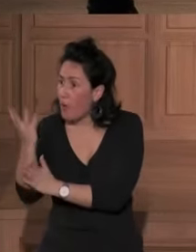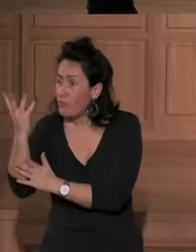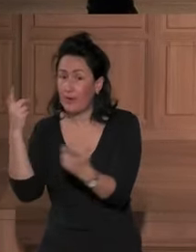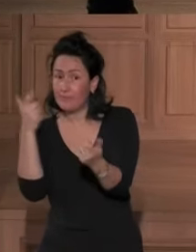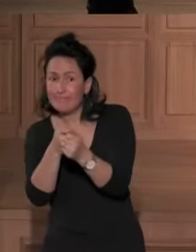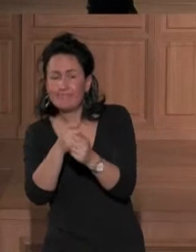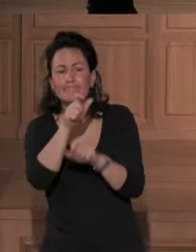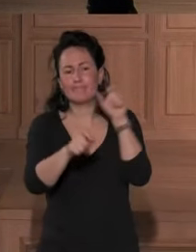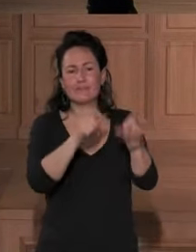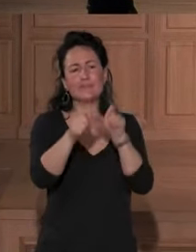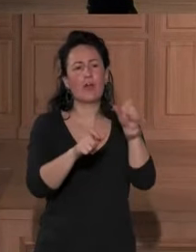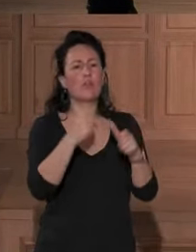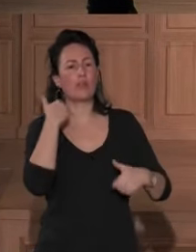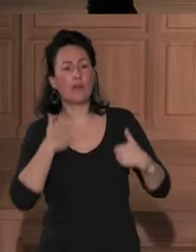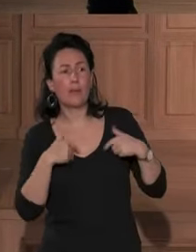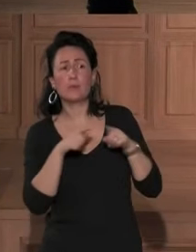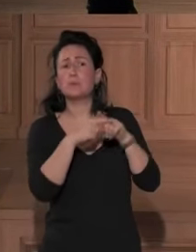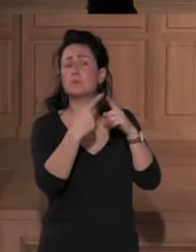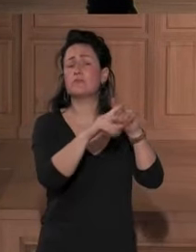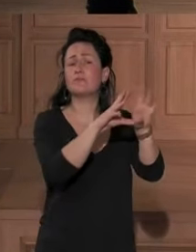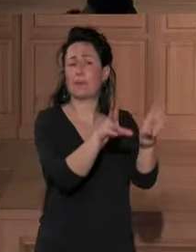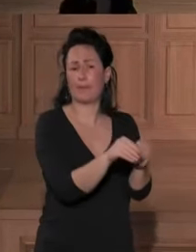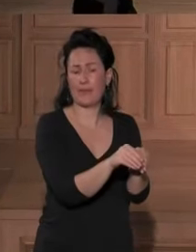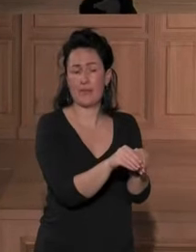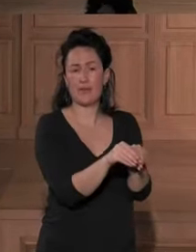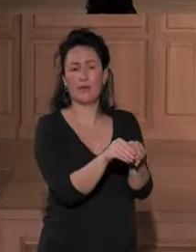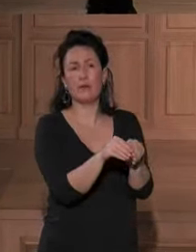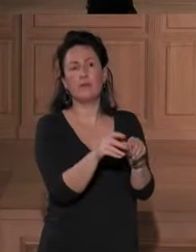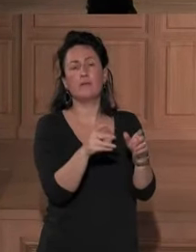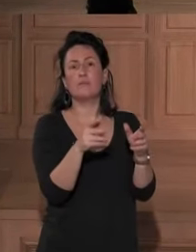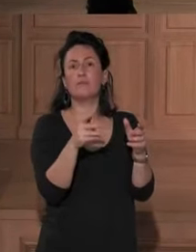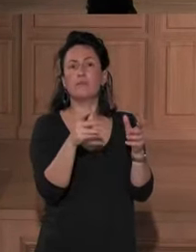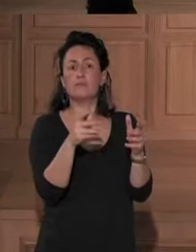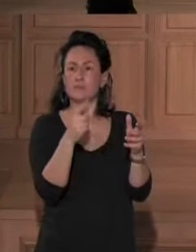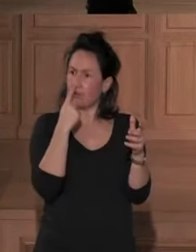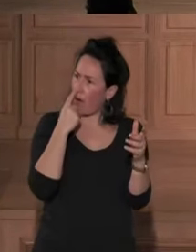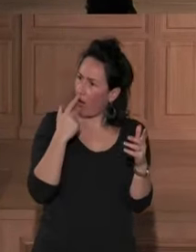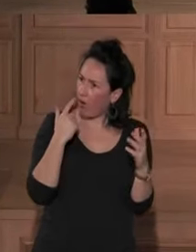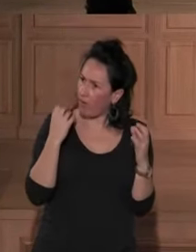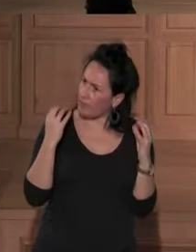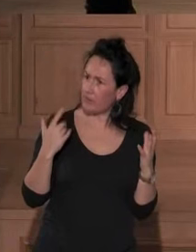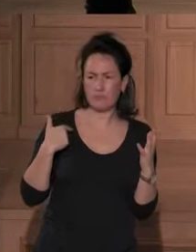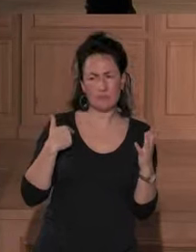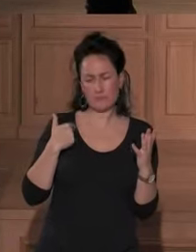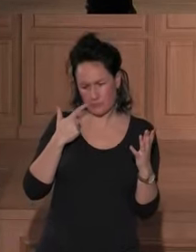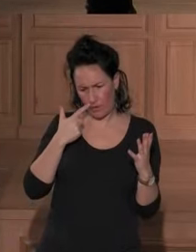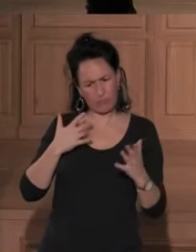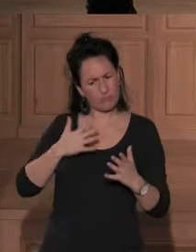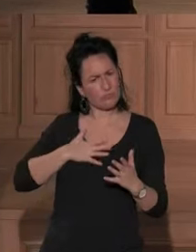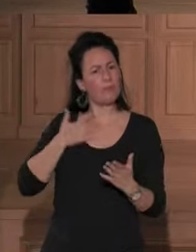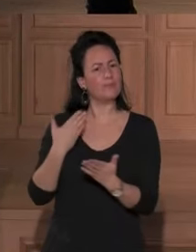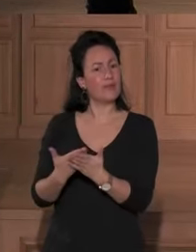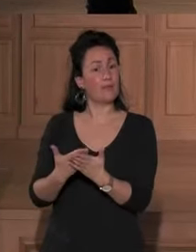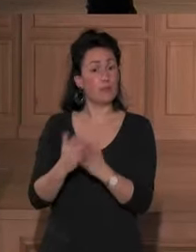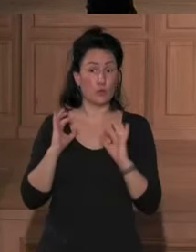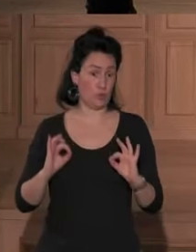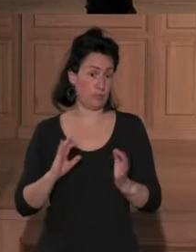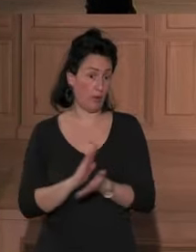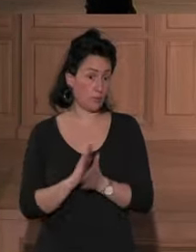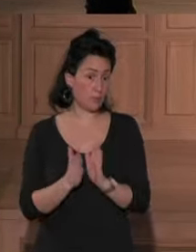des personnes handicapées et de leurs familles dans un esprit qui plaît à l'OCH. Et le silence des justes, c'est une belle